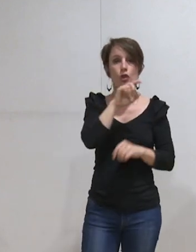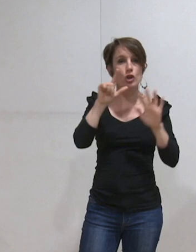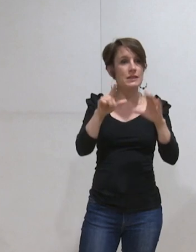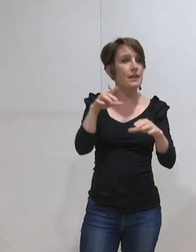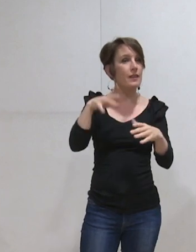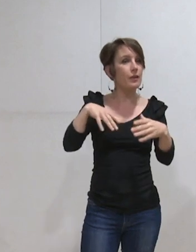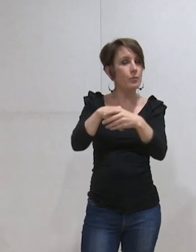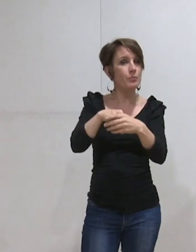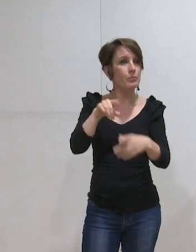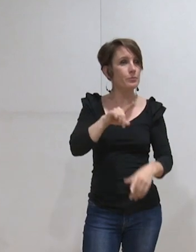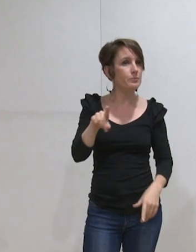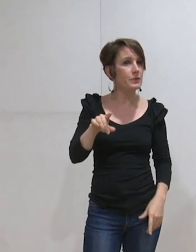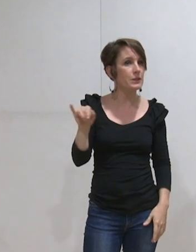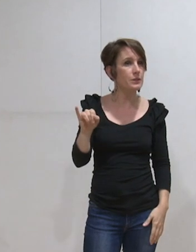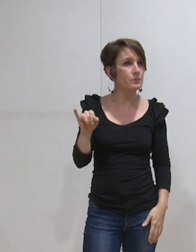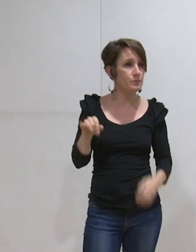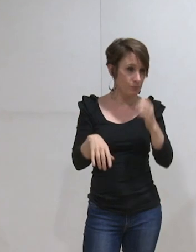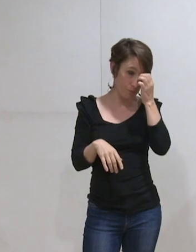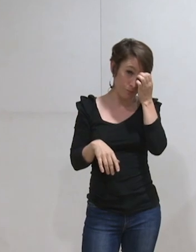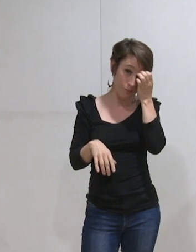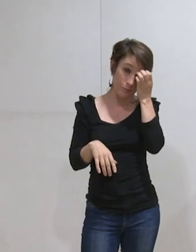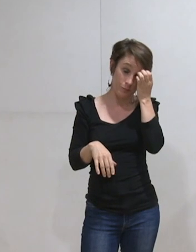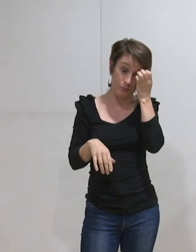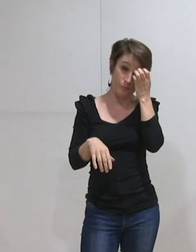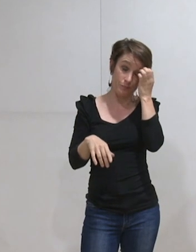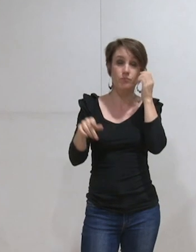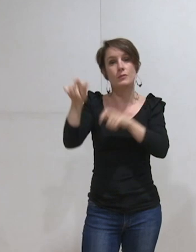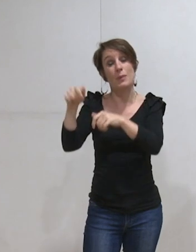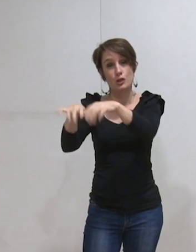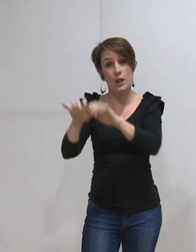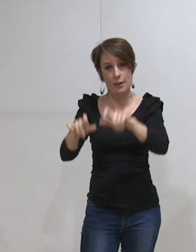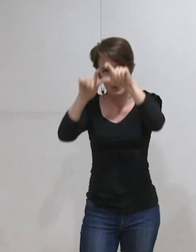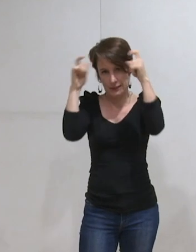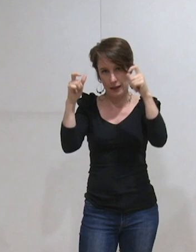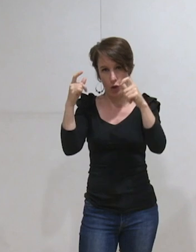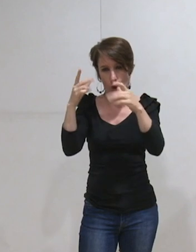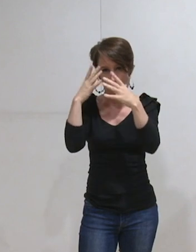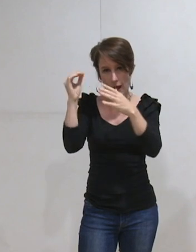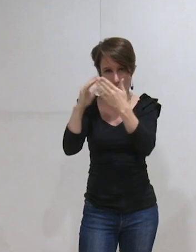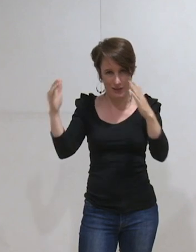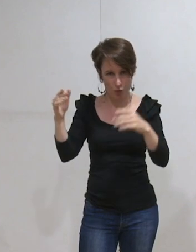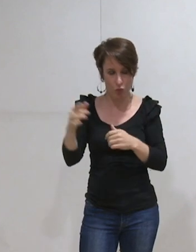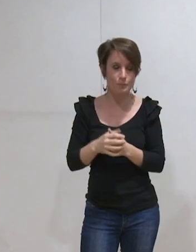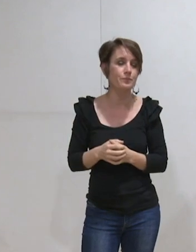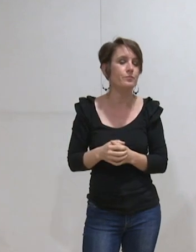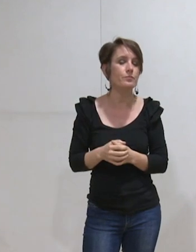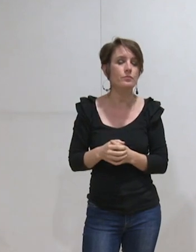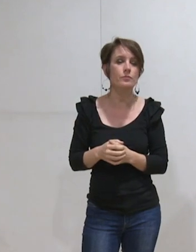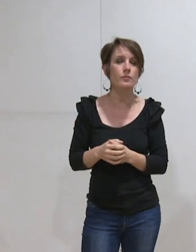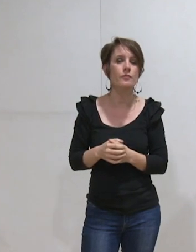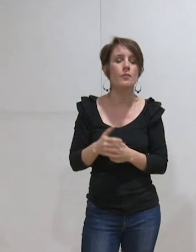prend pas part au vote euh donc les administrateur de d'alpexo